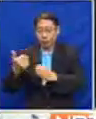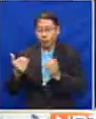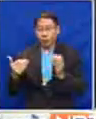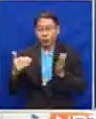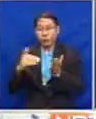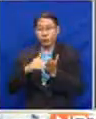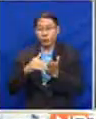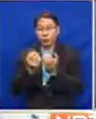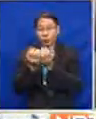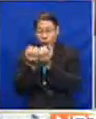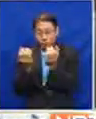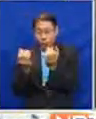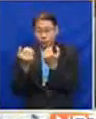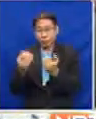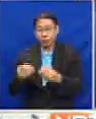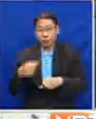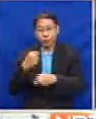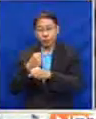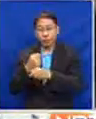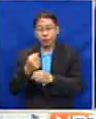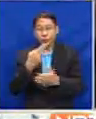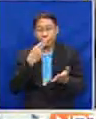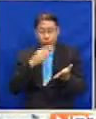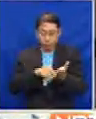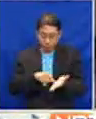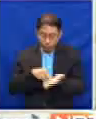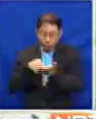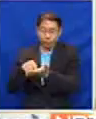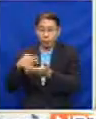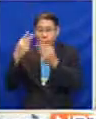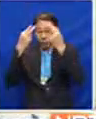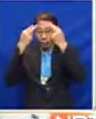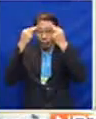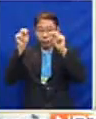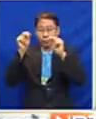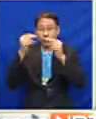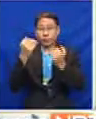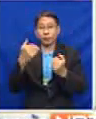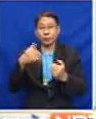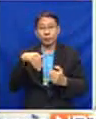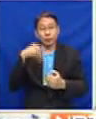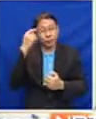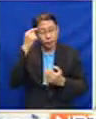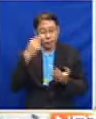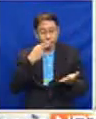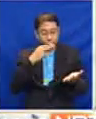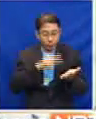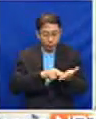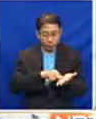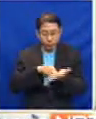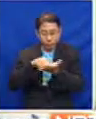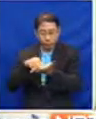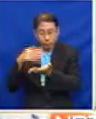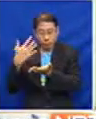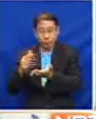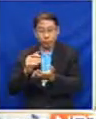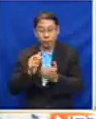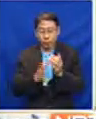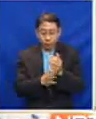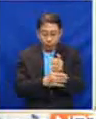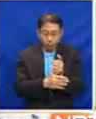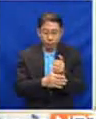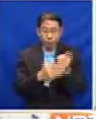จังหวัดสงขลาดำเนินการจัดส่งหนังสือไปถึงนายกรัฐมนตรีหลังจากที่ยื่นหนังสือเสร็จชาวประมงพื้นบ้าน